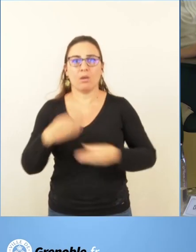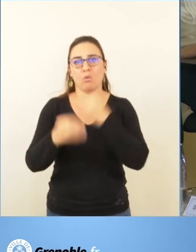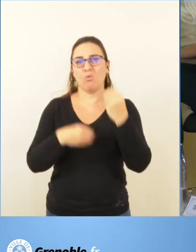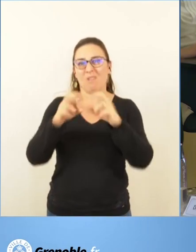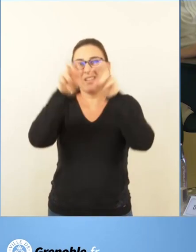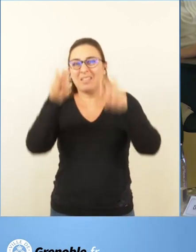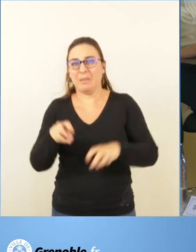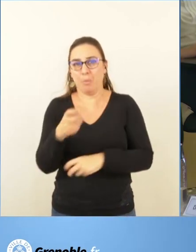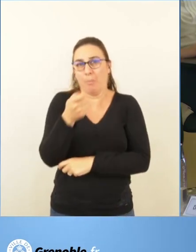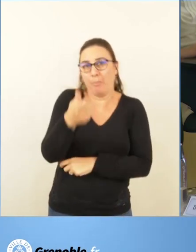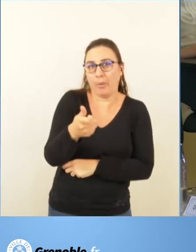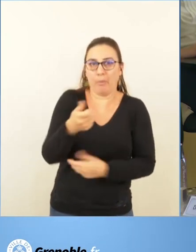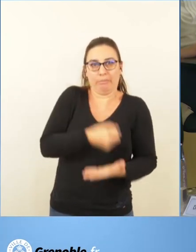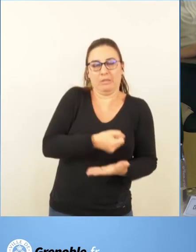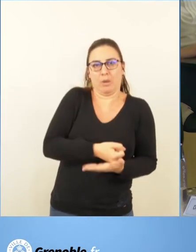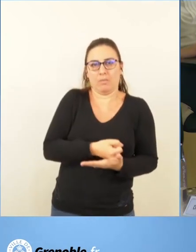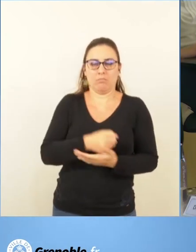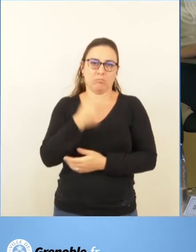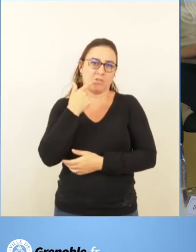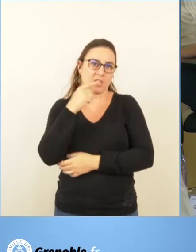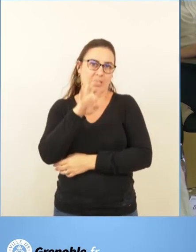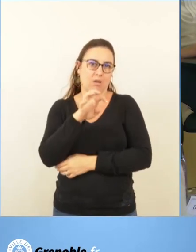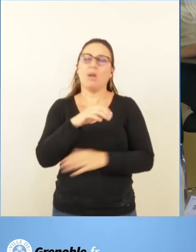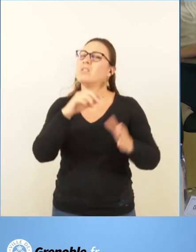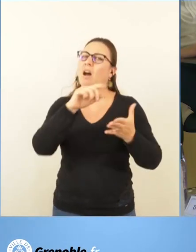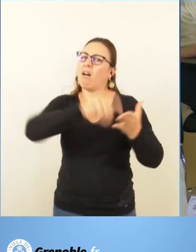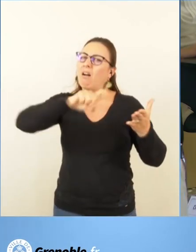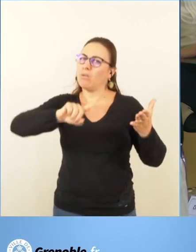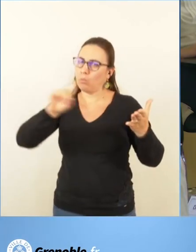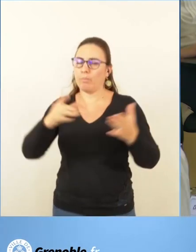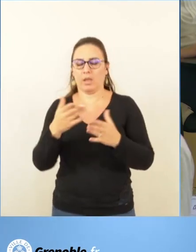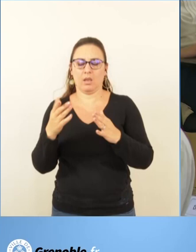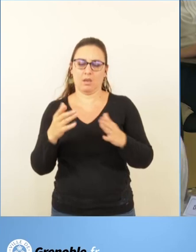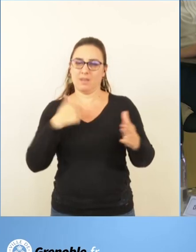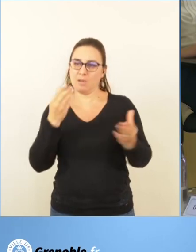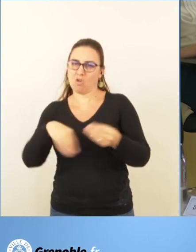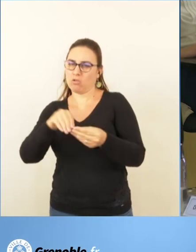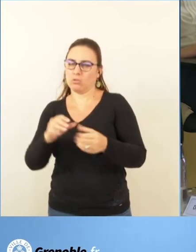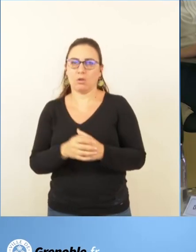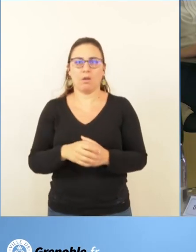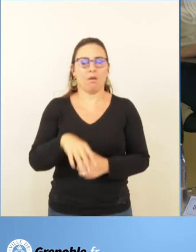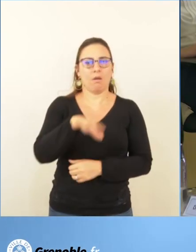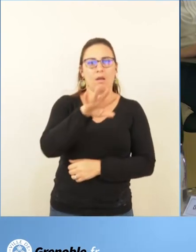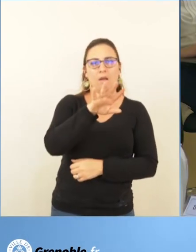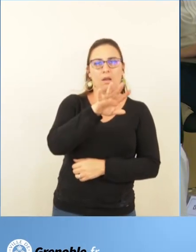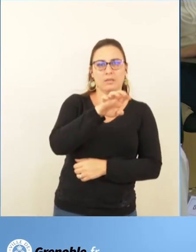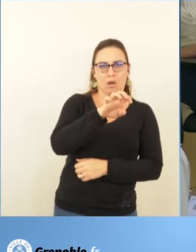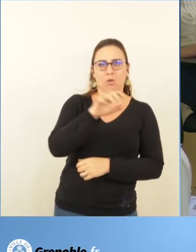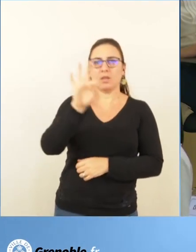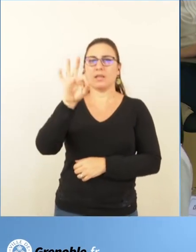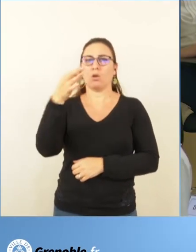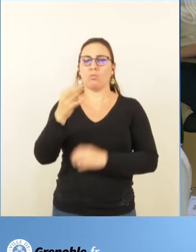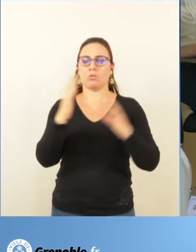c'est à dire entre 40 ça c'est pas dans le c'est pas dans l'enquête je complète soit entre 40 et 50%